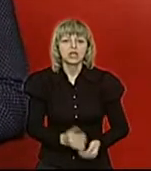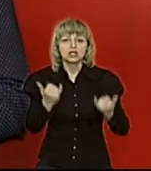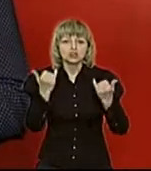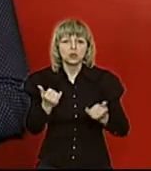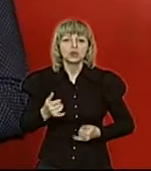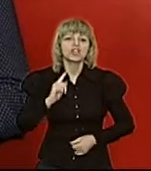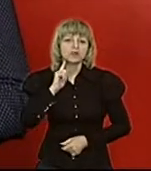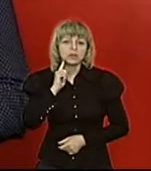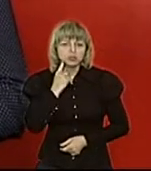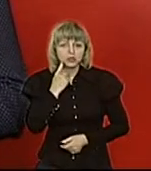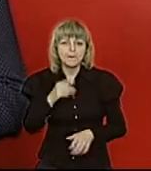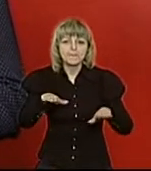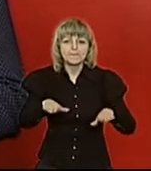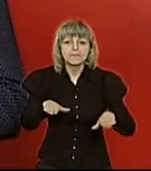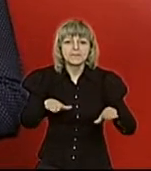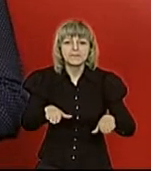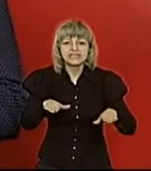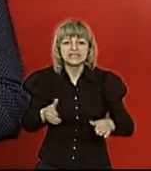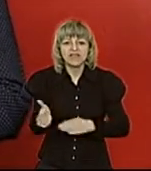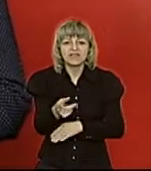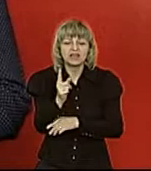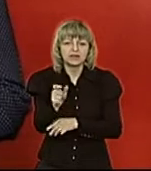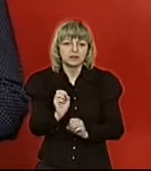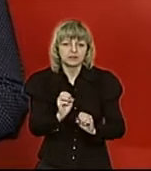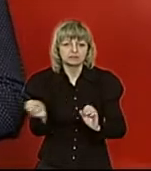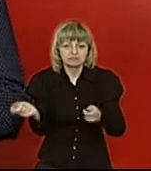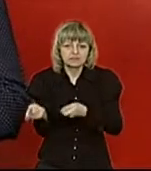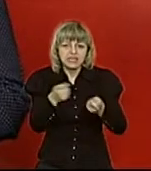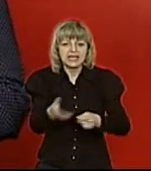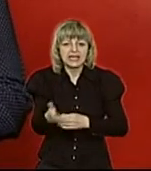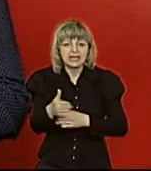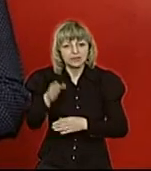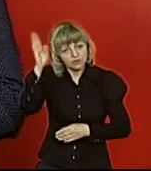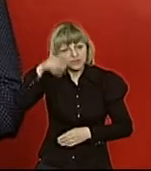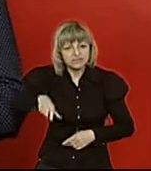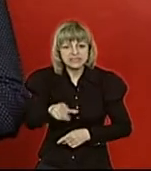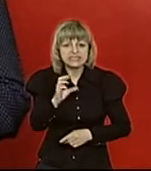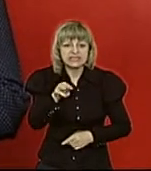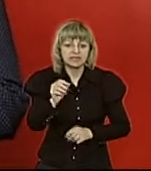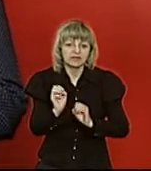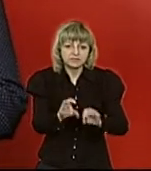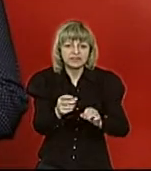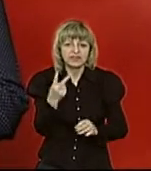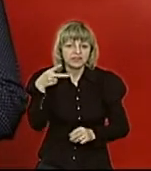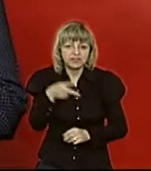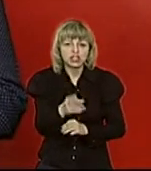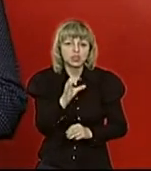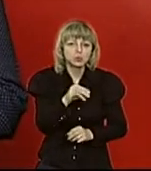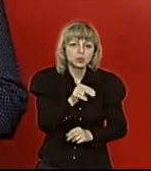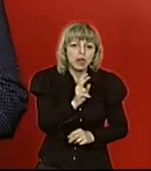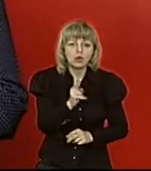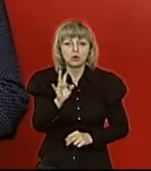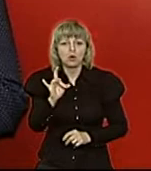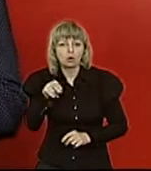Сьогодні в обласному центрі місцеві рибалки зарибнили річку Стир. У водойму випустили 2000 мальків судака,